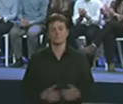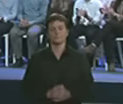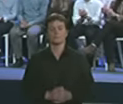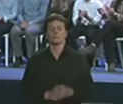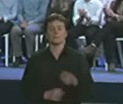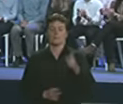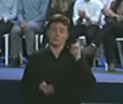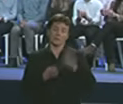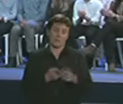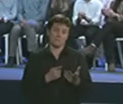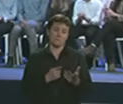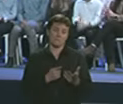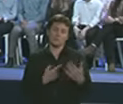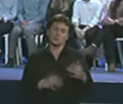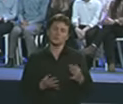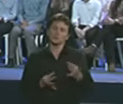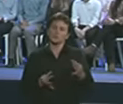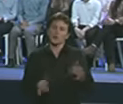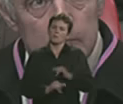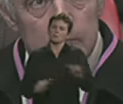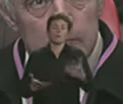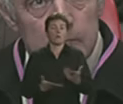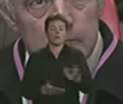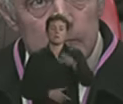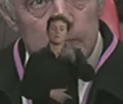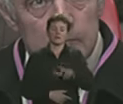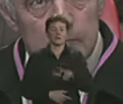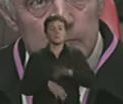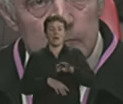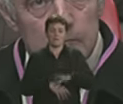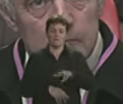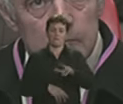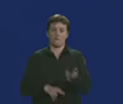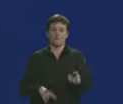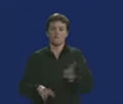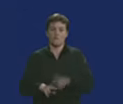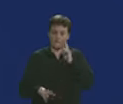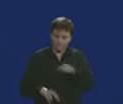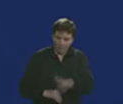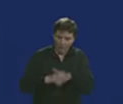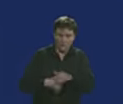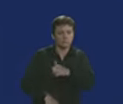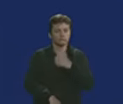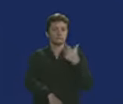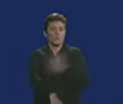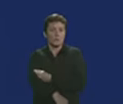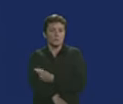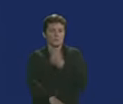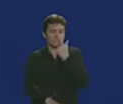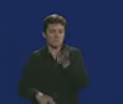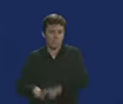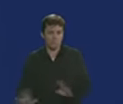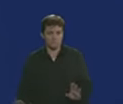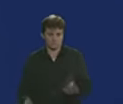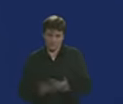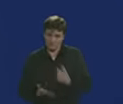c'est un sujet extraordinairement sensible, l'euthanasie. Là aussi, on n'a pas compris. Moi, j'ai des positions